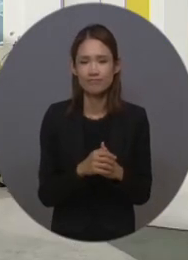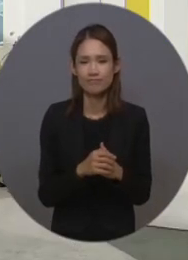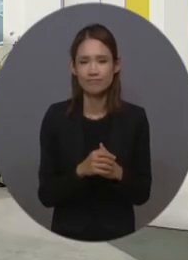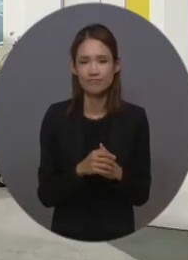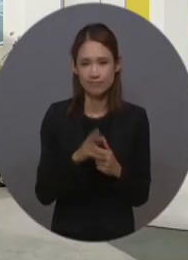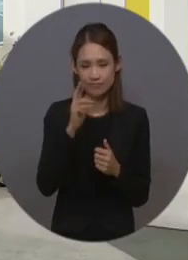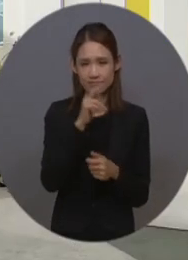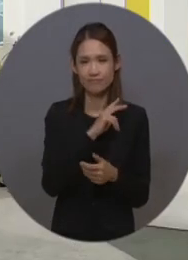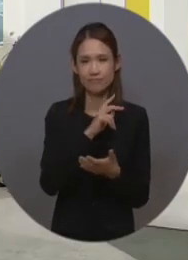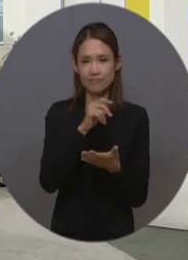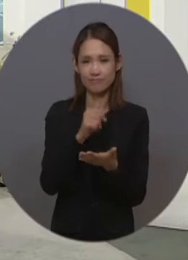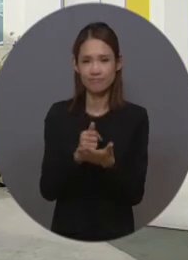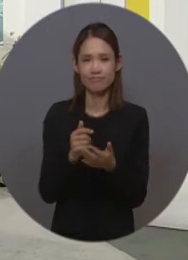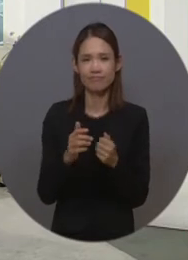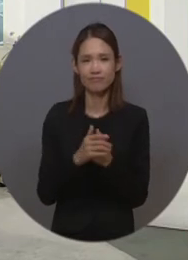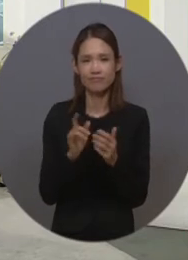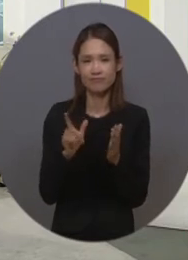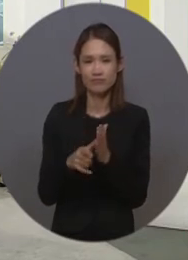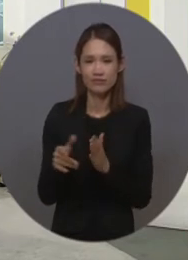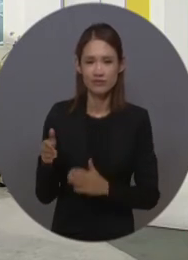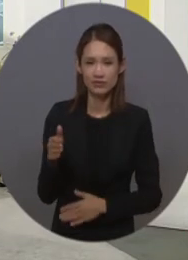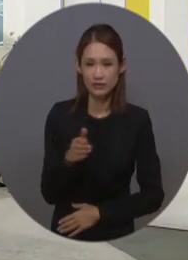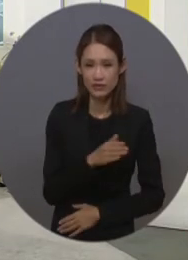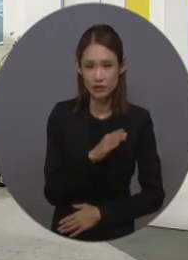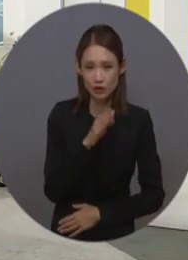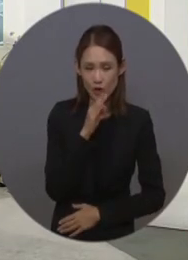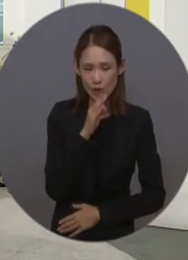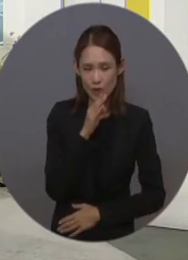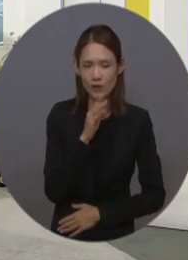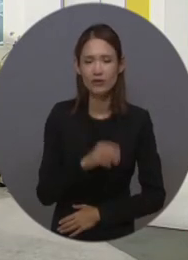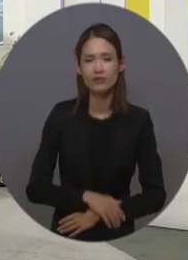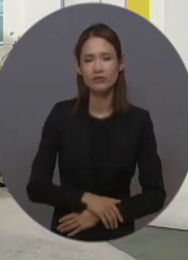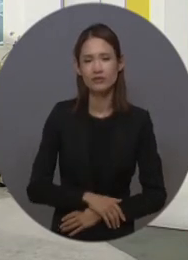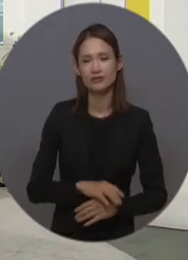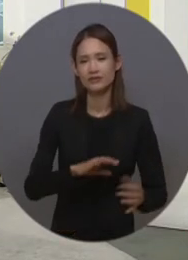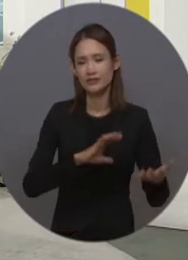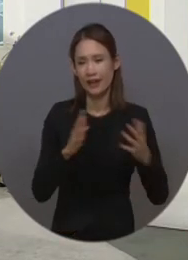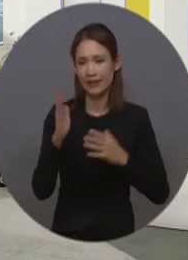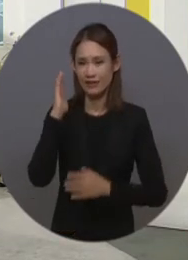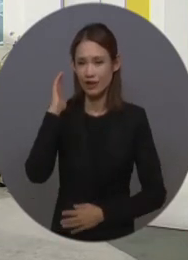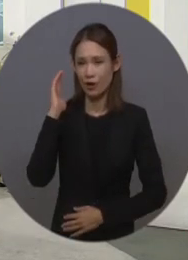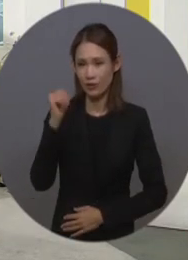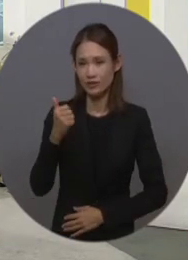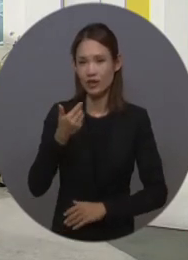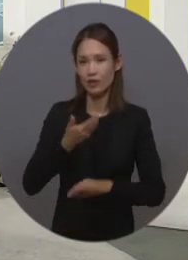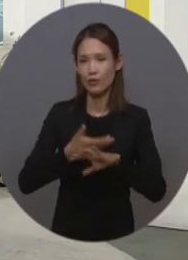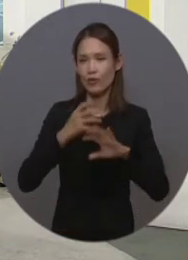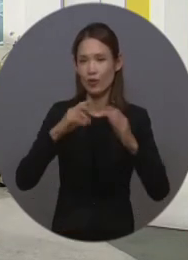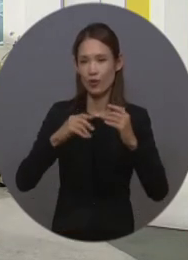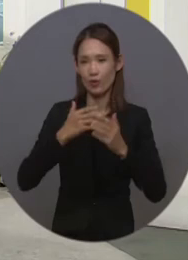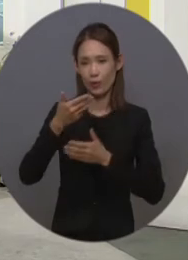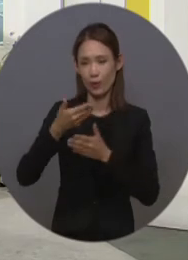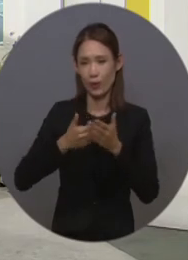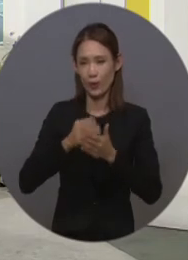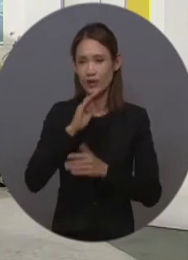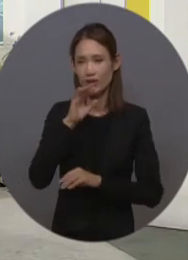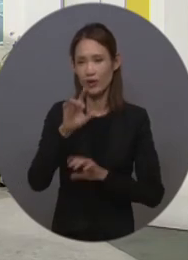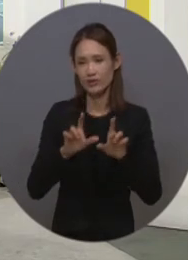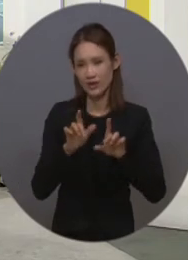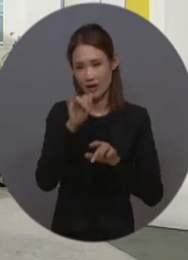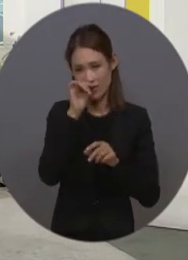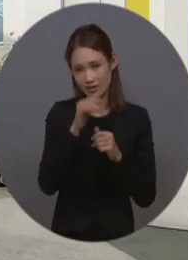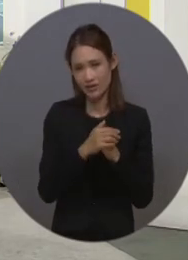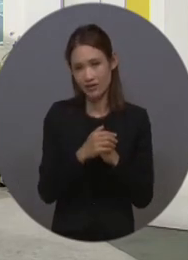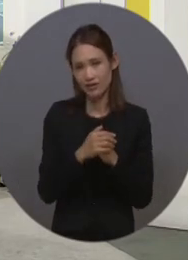박진 의원님은 그때부터 진짜 세계 그 정상 외교 현장에 있었던 거잖아요. 네. 네. 그렇게